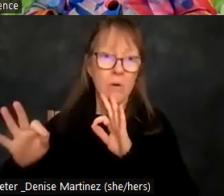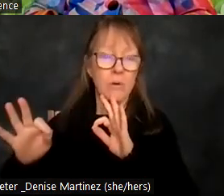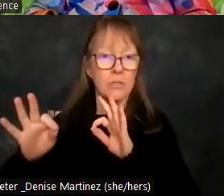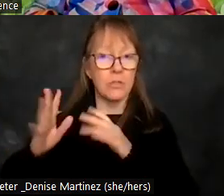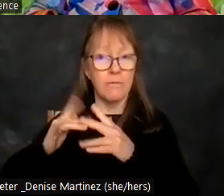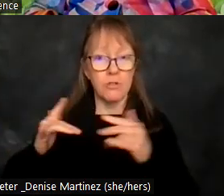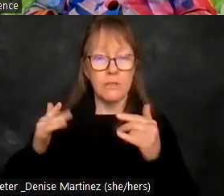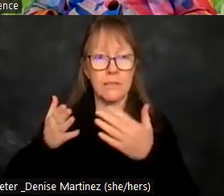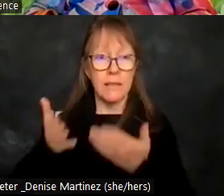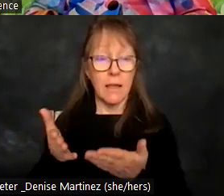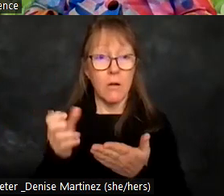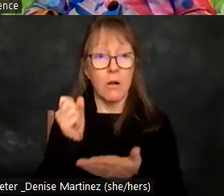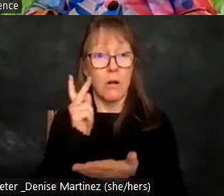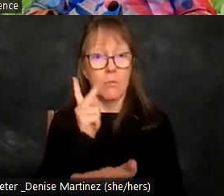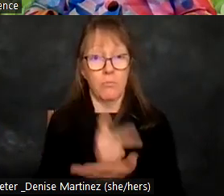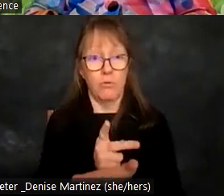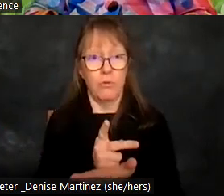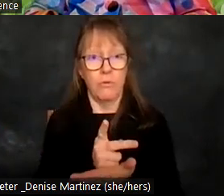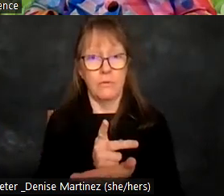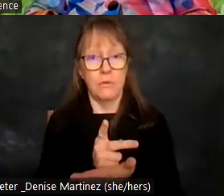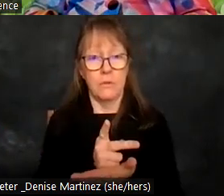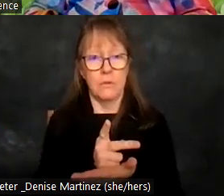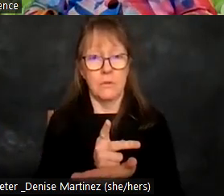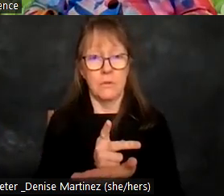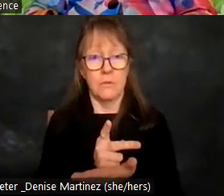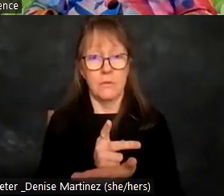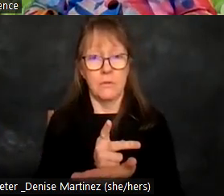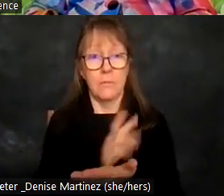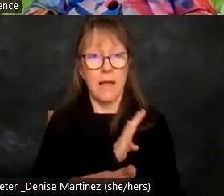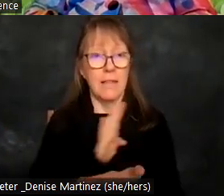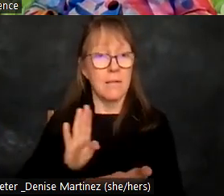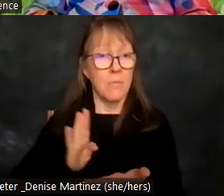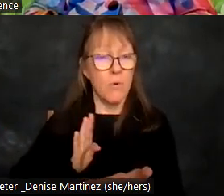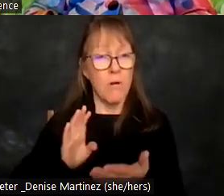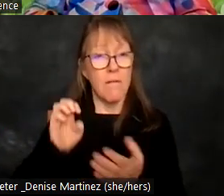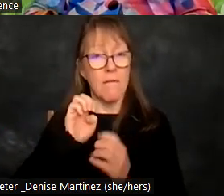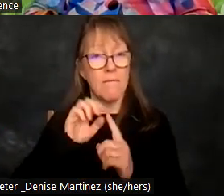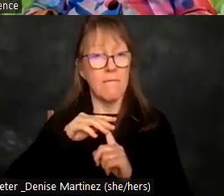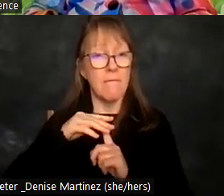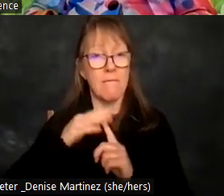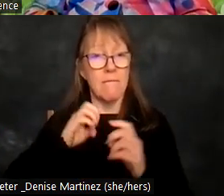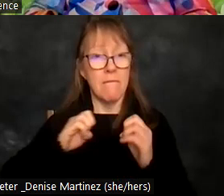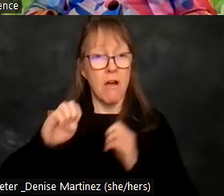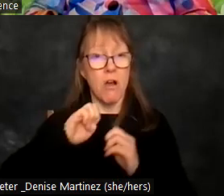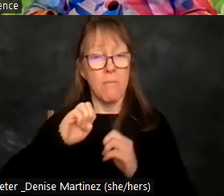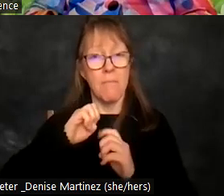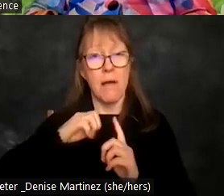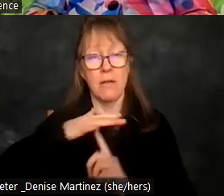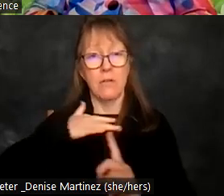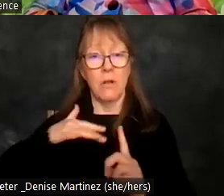différentes langues, diversité. Elle était approuvée par